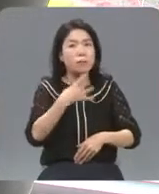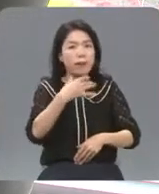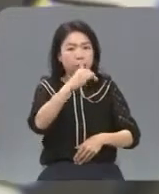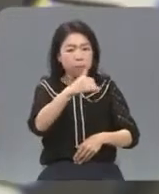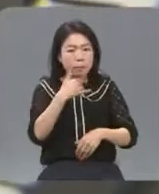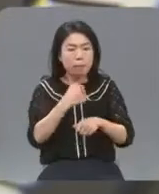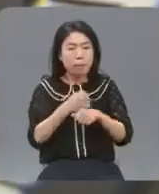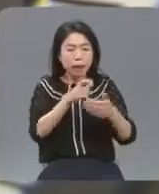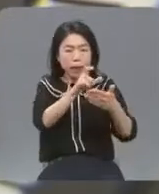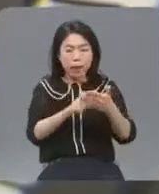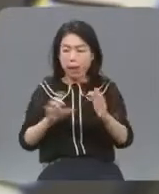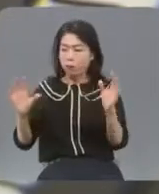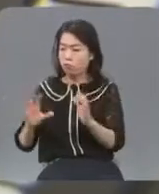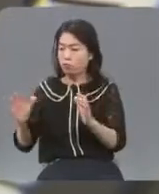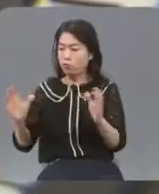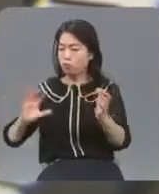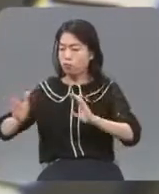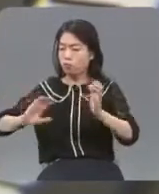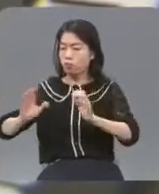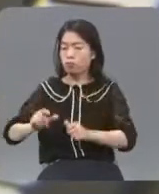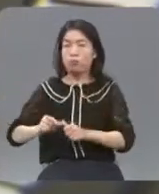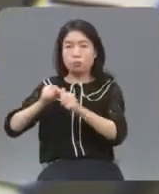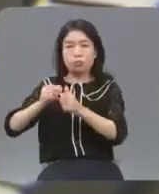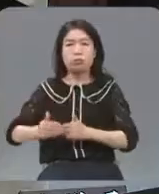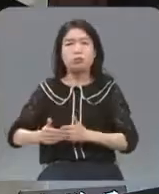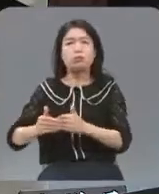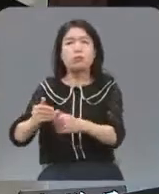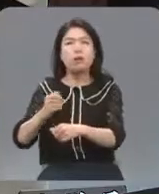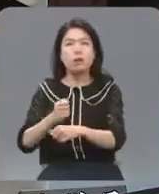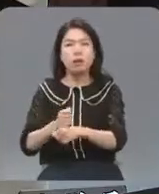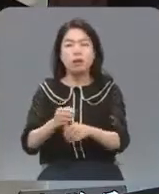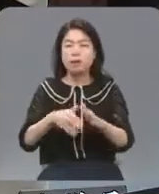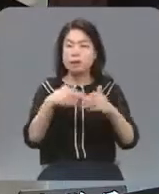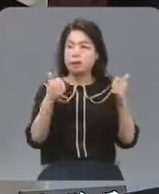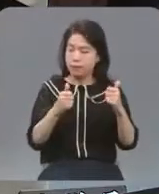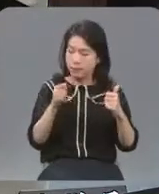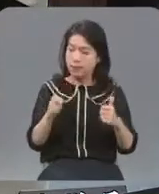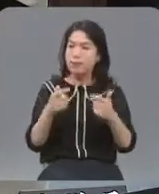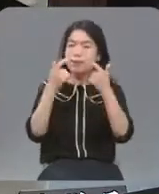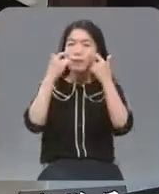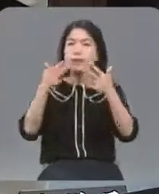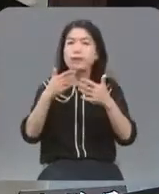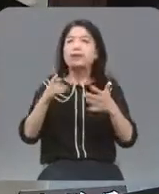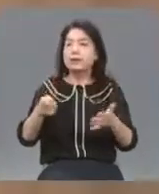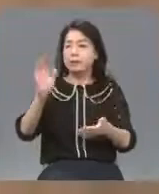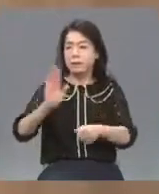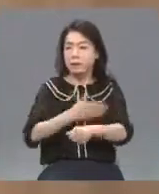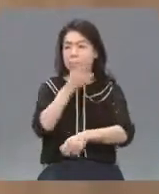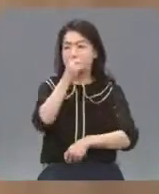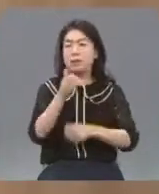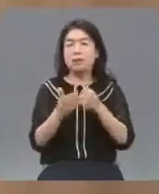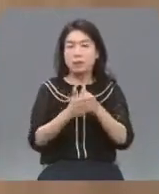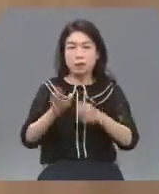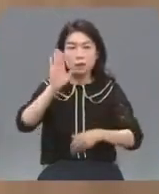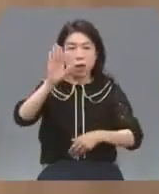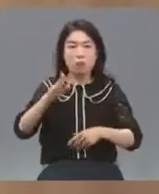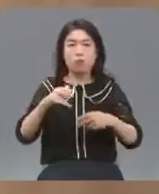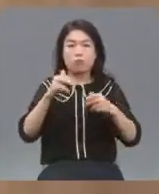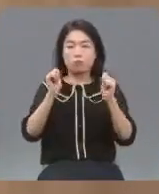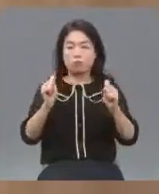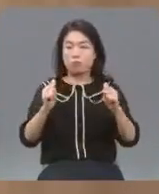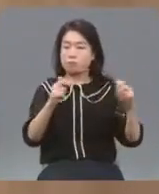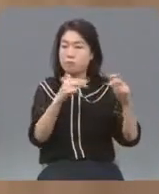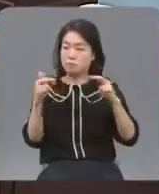를 소집해 채용 절차에 돌입한 겁니다 시 후에는 명백한 절차상 하자 이고 강우 법적 다툼이